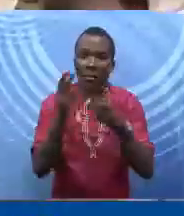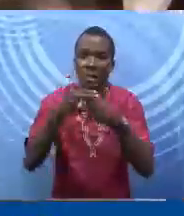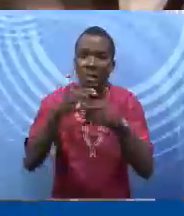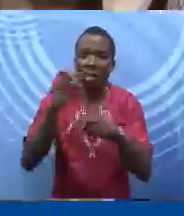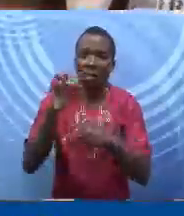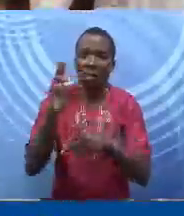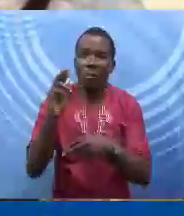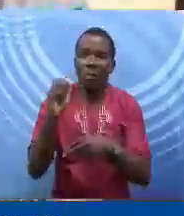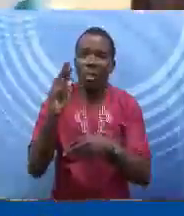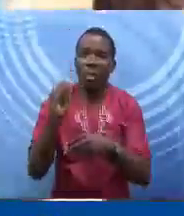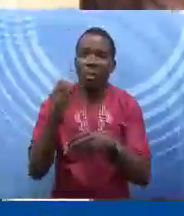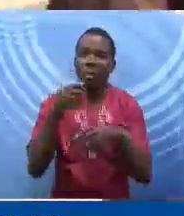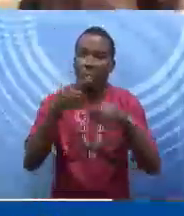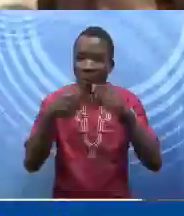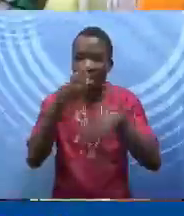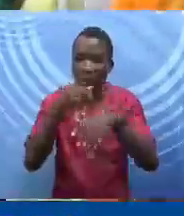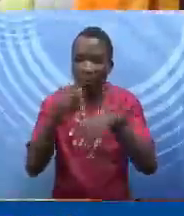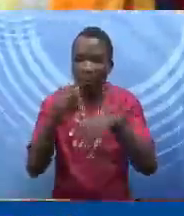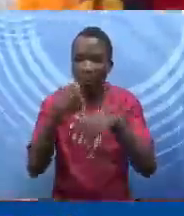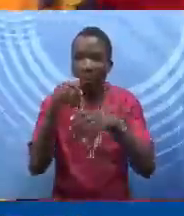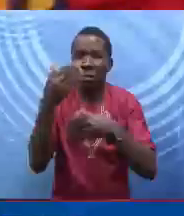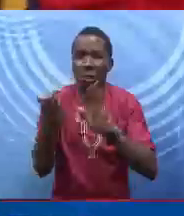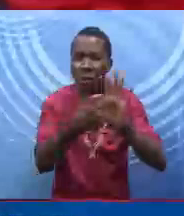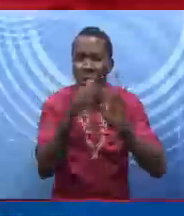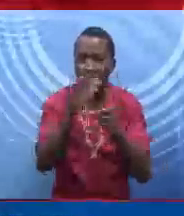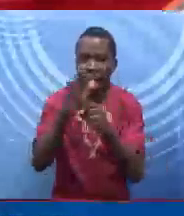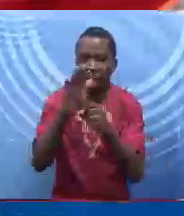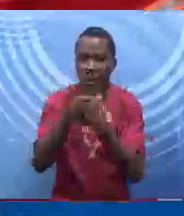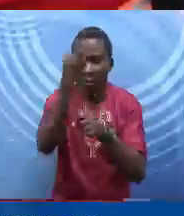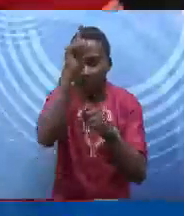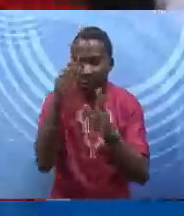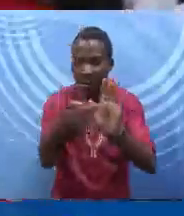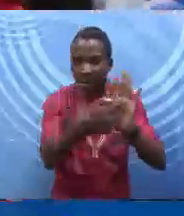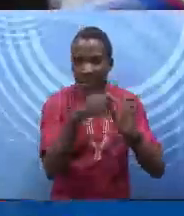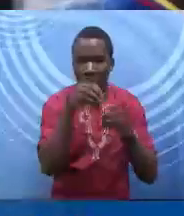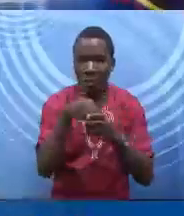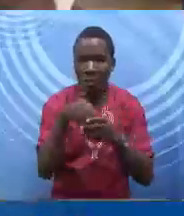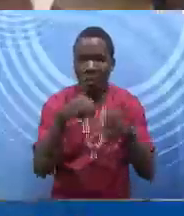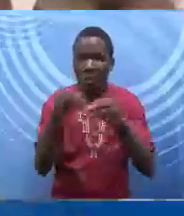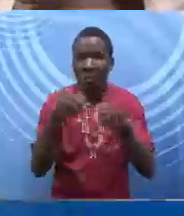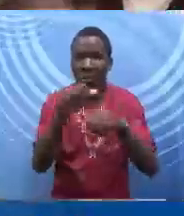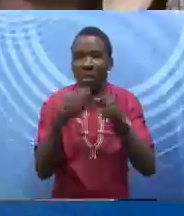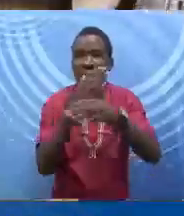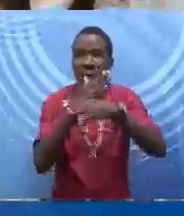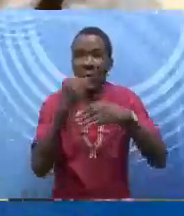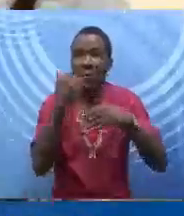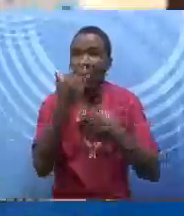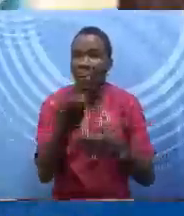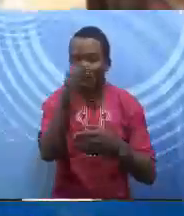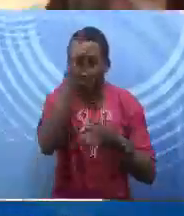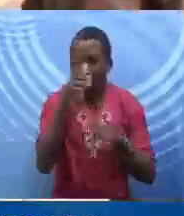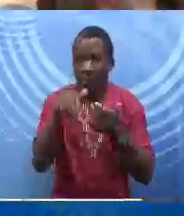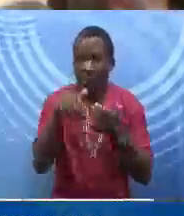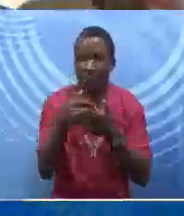bakomeje gutabaza nyuma yuko hakomeje kugaragaramo ubwinshi bw'abaturage bakomeje kugaragara muri iri soko. Aho ku kijyanye n'ubwirinzi nta muturage n'umwe ugikozwa dore ko